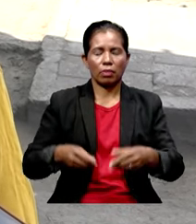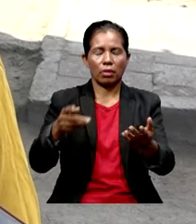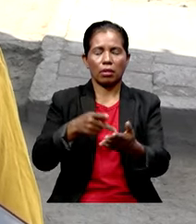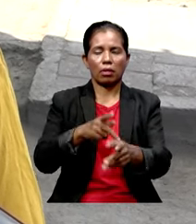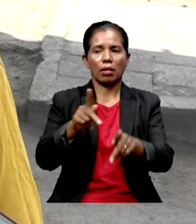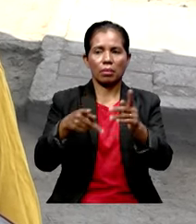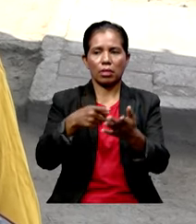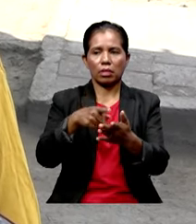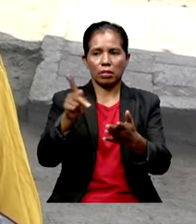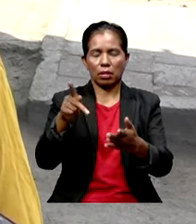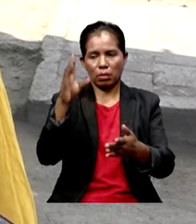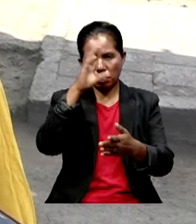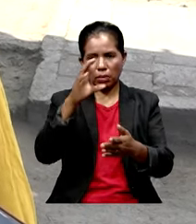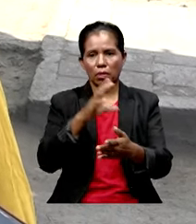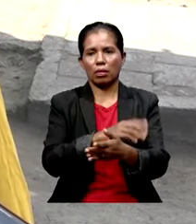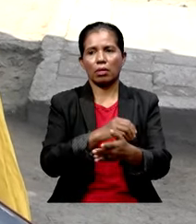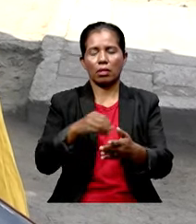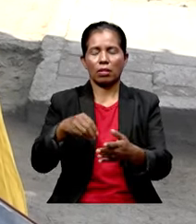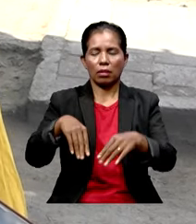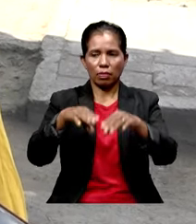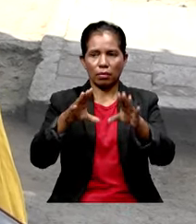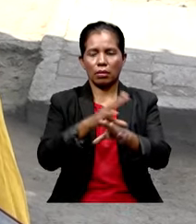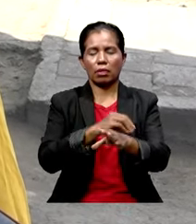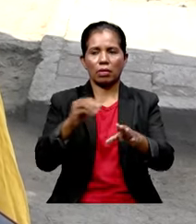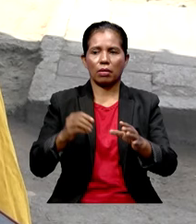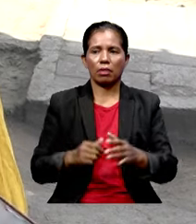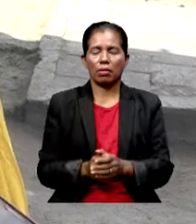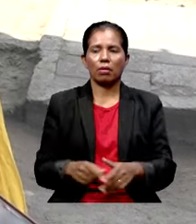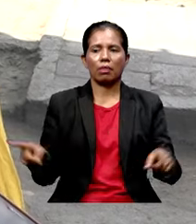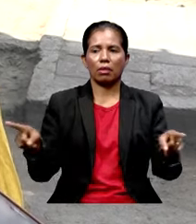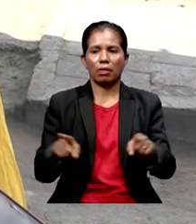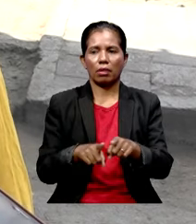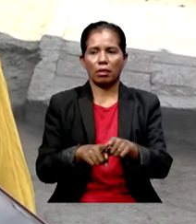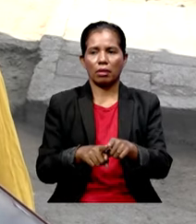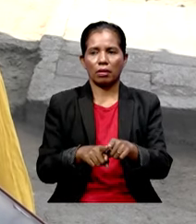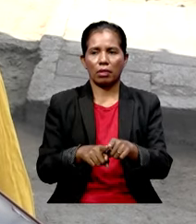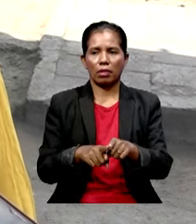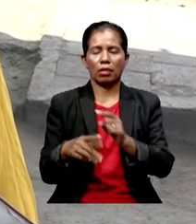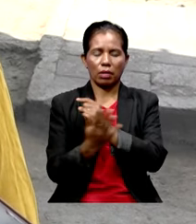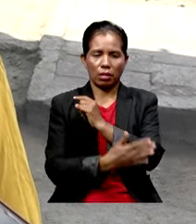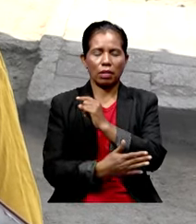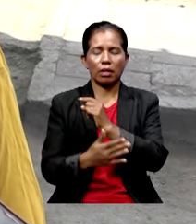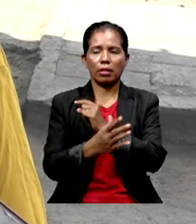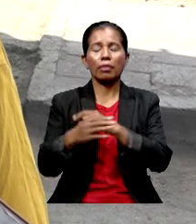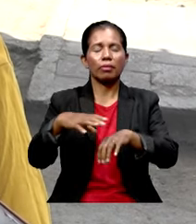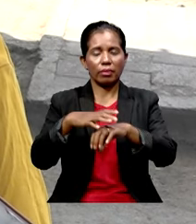be buka be bakso be mie ayam anisa raine sarai sta dunia.